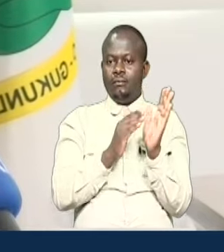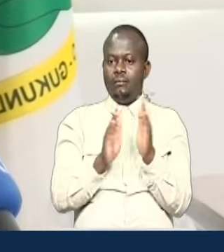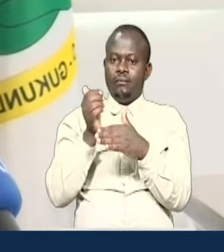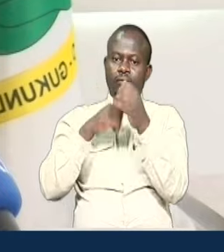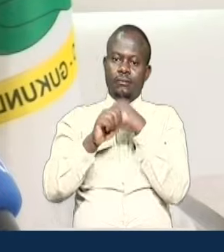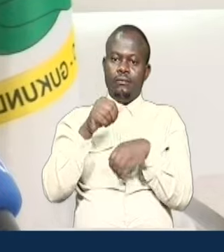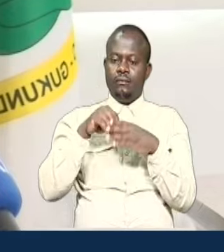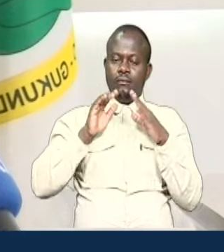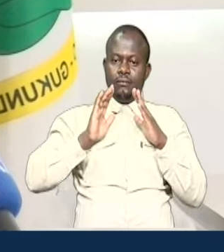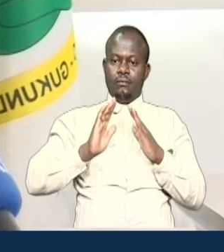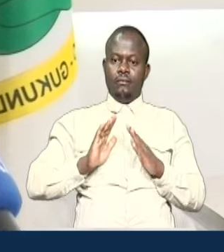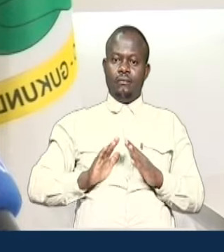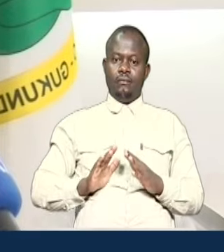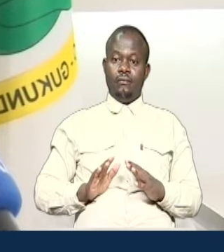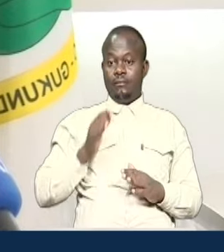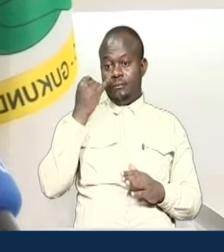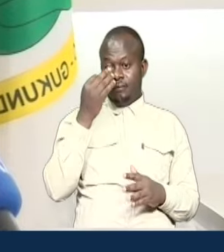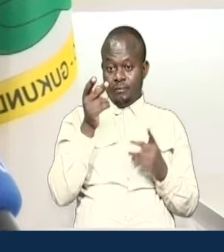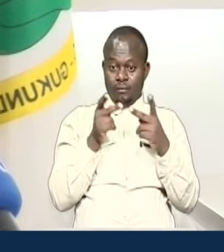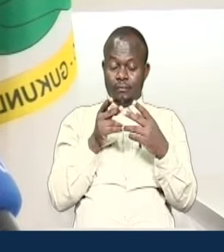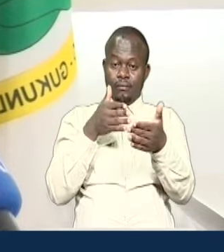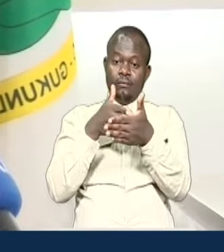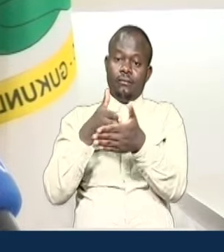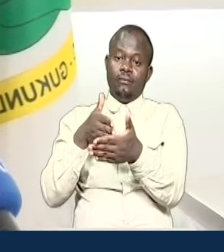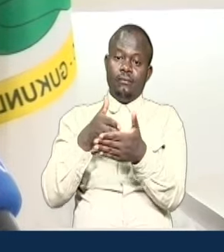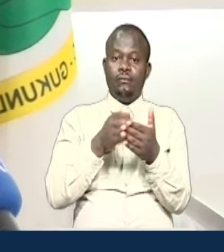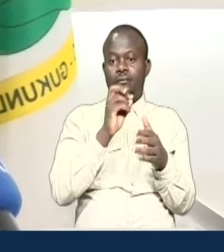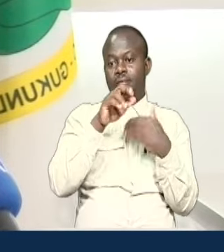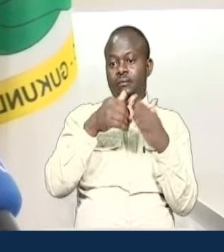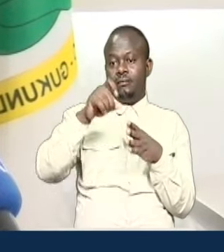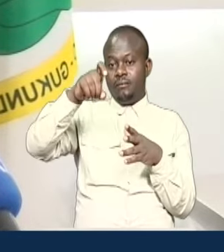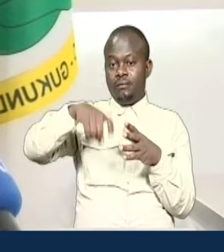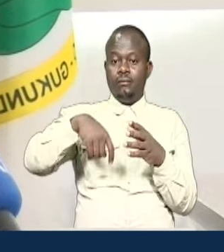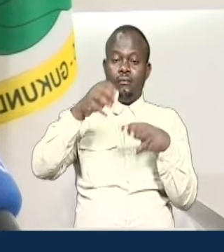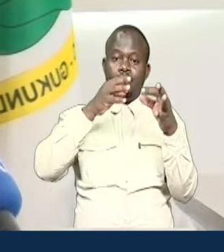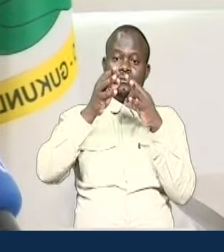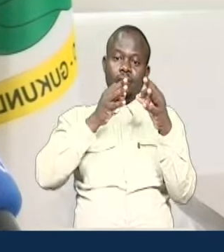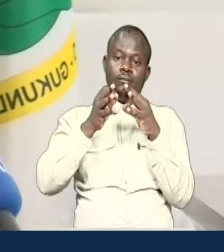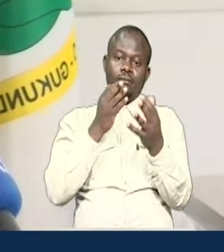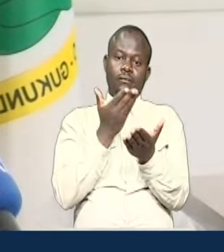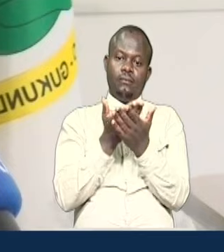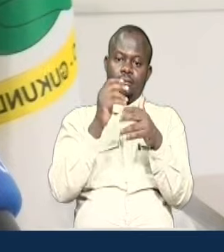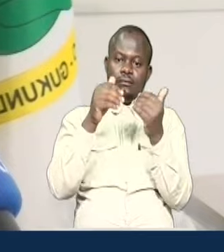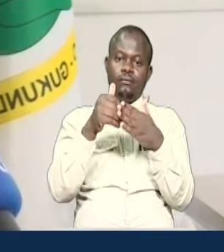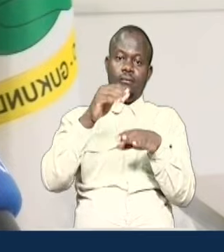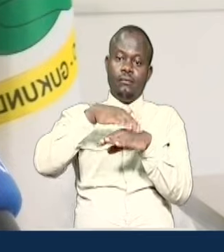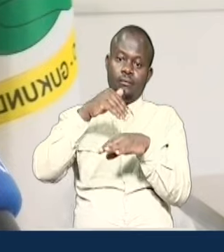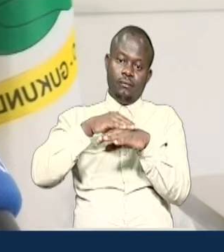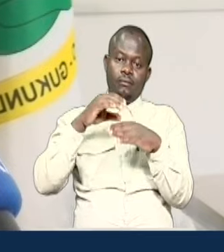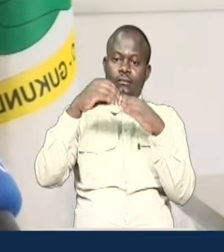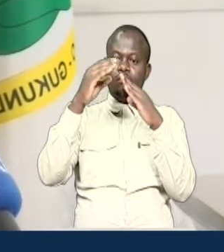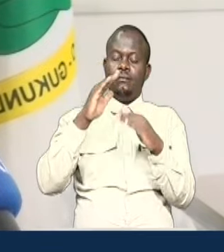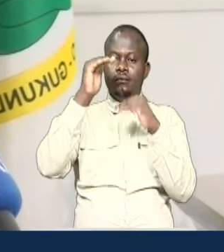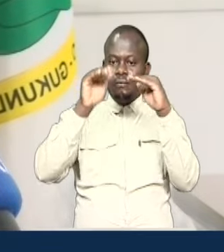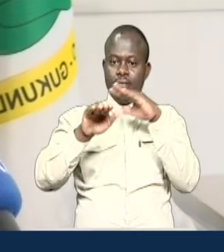bikorwa mwituze. Hagize aho bahura n'imbogamizi cyangwa bakenera ibisobanuro, turabasaba ko bahamagara ubuyobozi